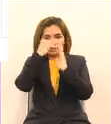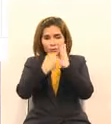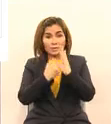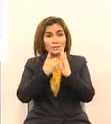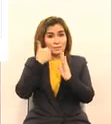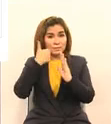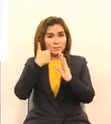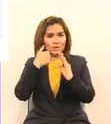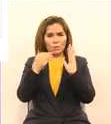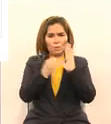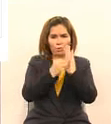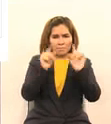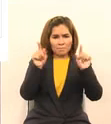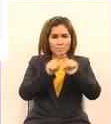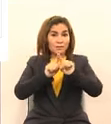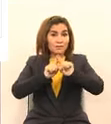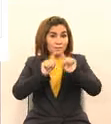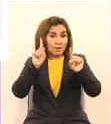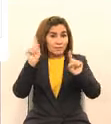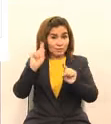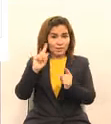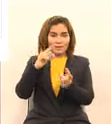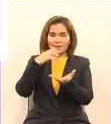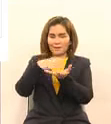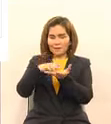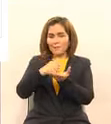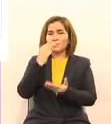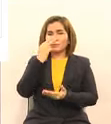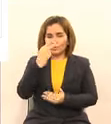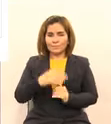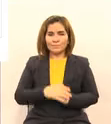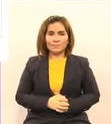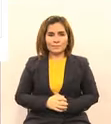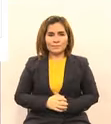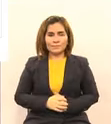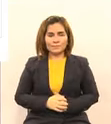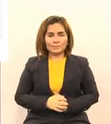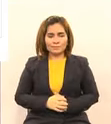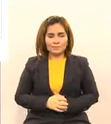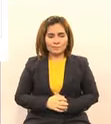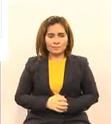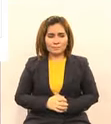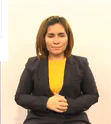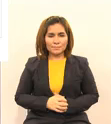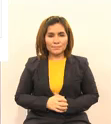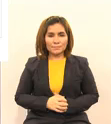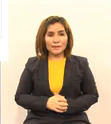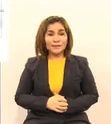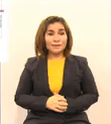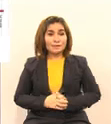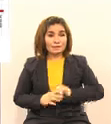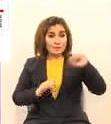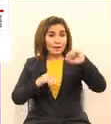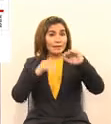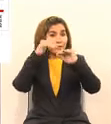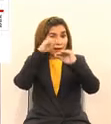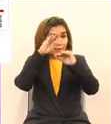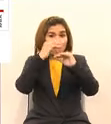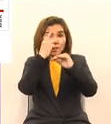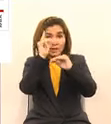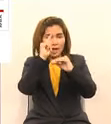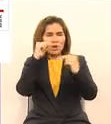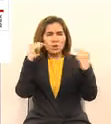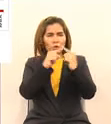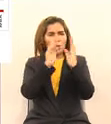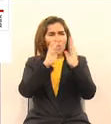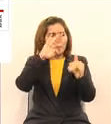ครไหมเราก็จะสังเกตว่าก็ส่วนใหญ่ก็ยังเป็นมุมบนเนี่ยซ้ายบนเนี่ยก็จะเป็นกรณีสัมผัสกับผู้